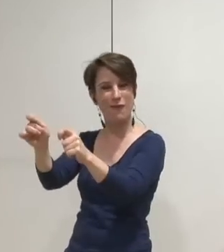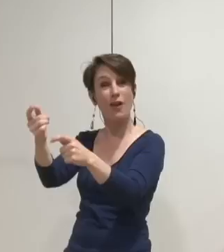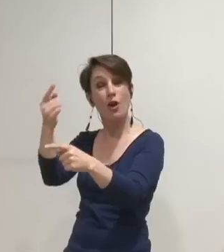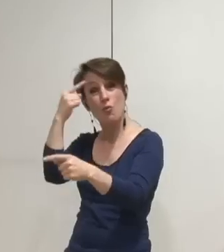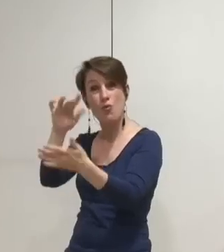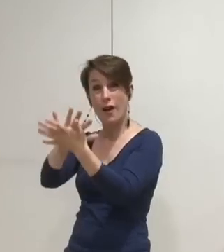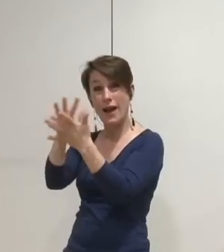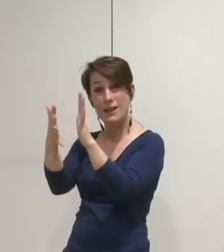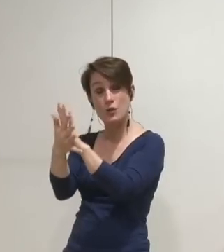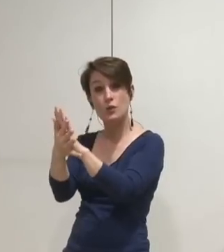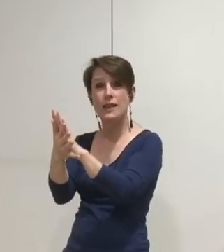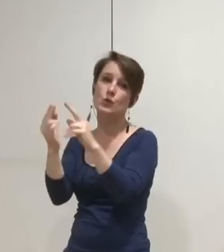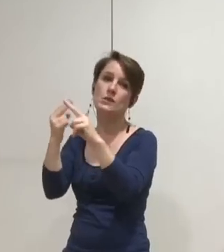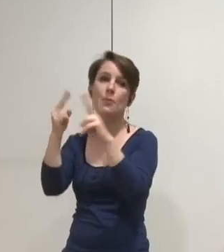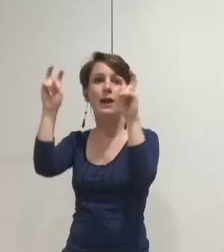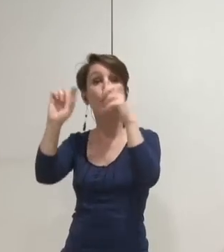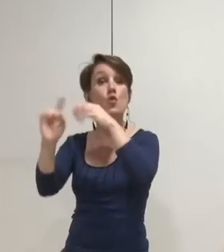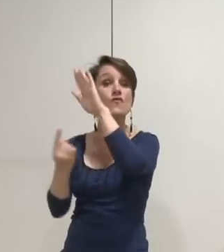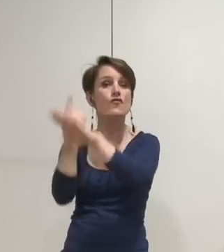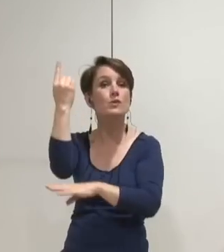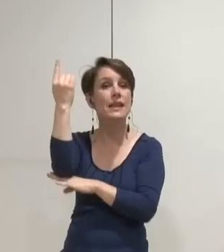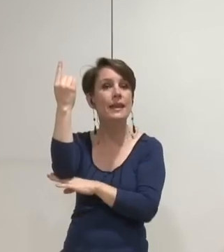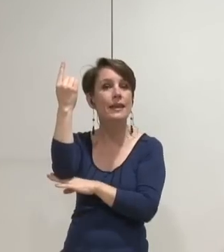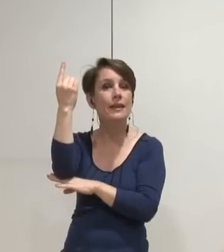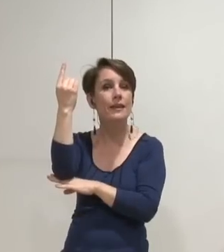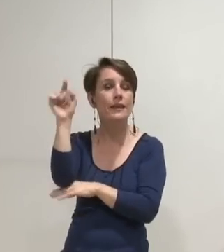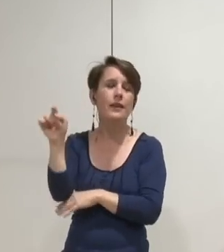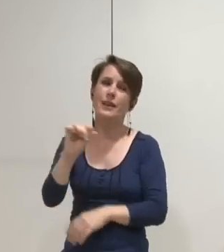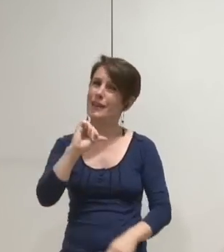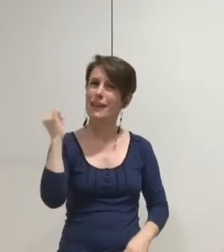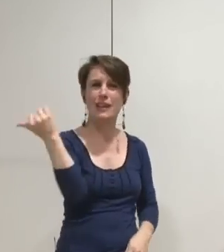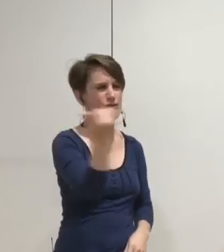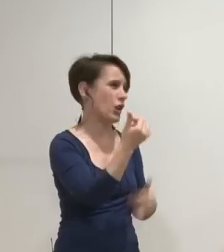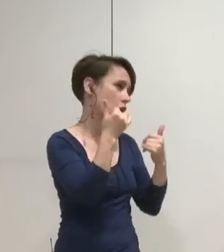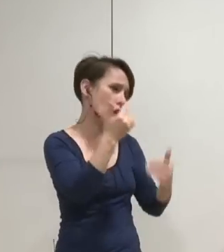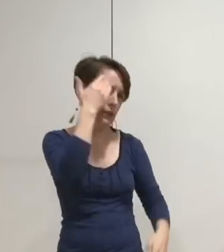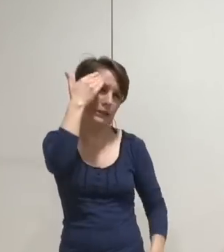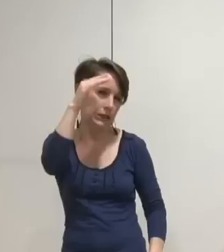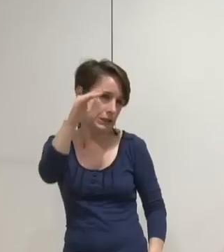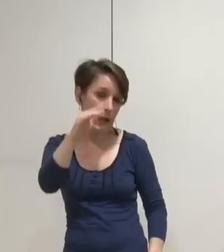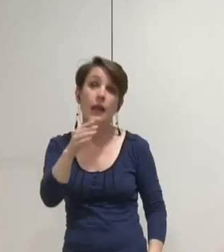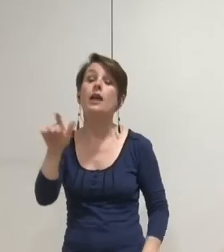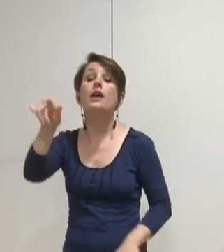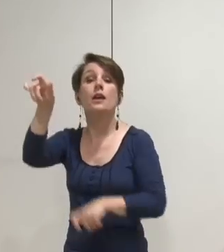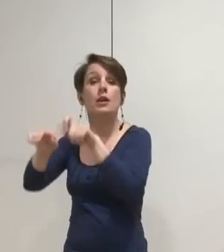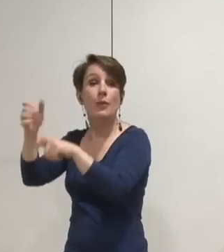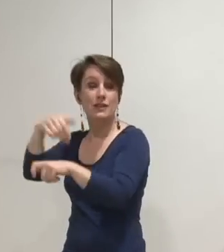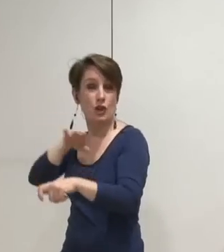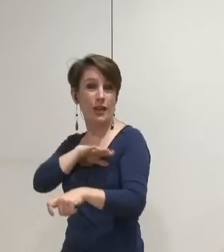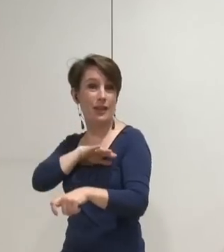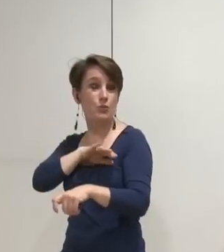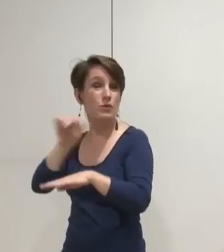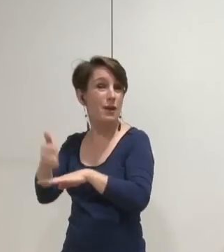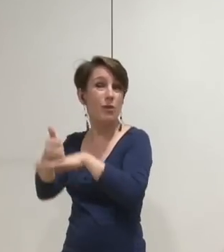association fusée dont chacun sait que ces responsables sont des